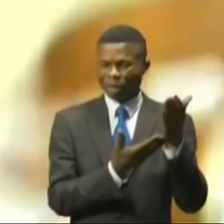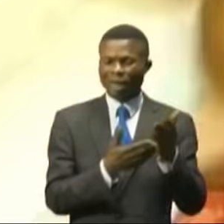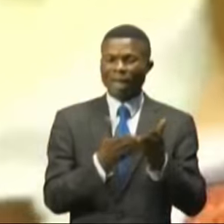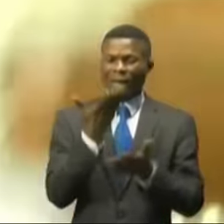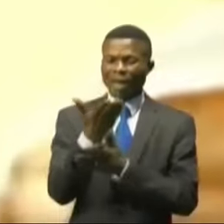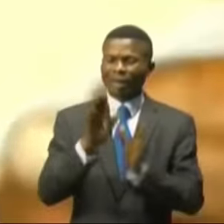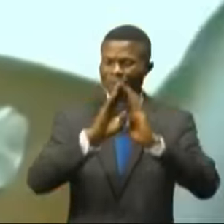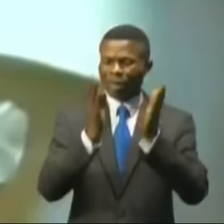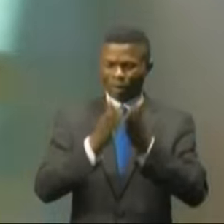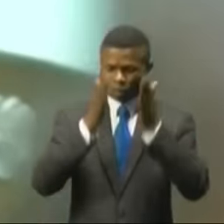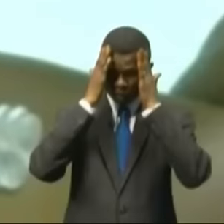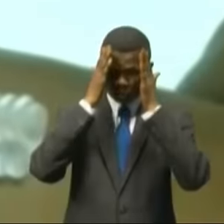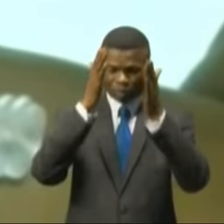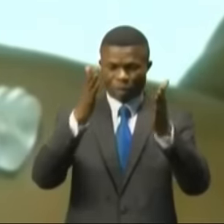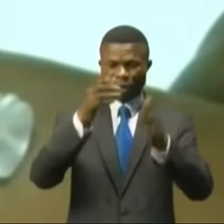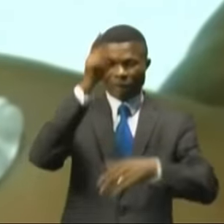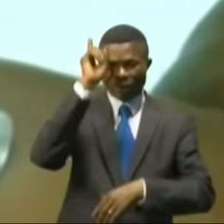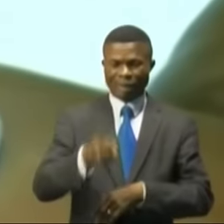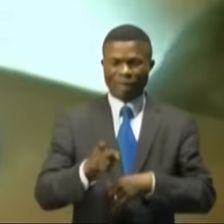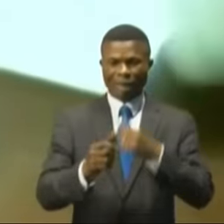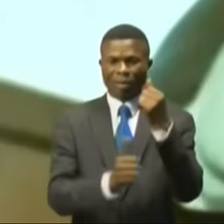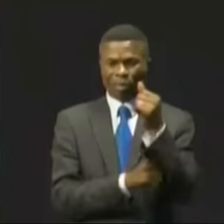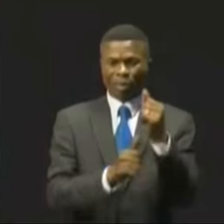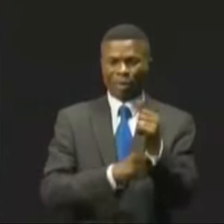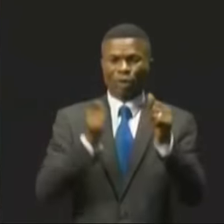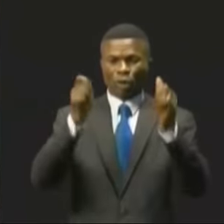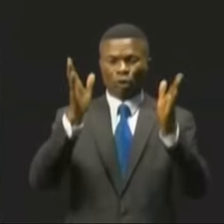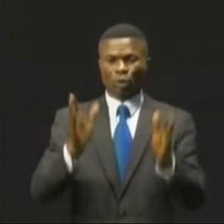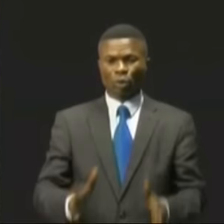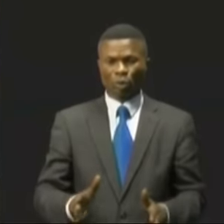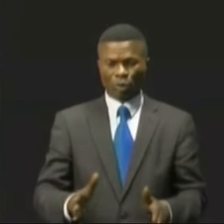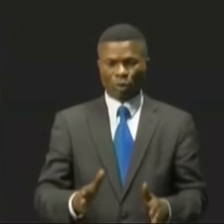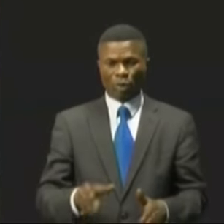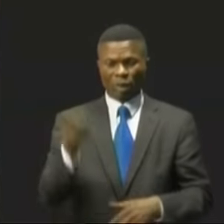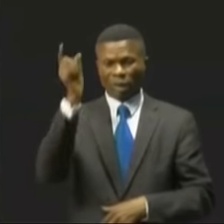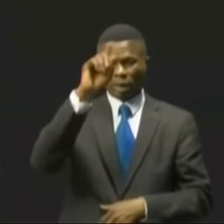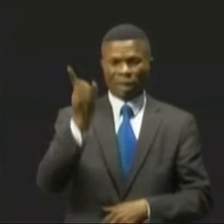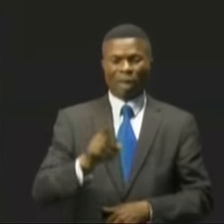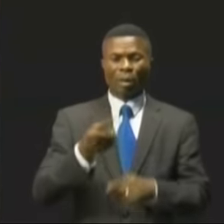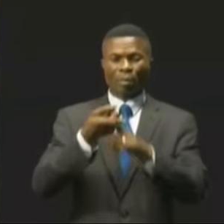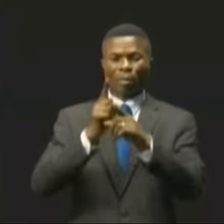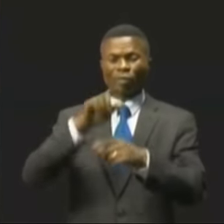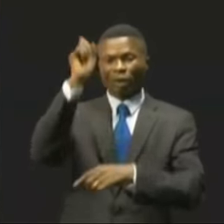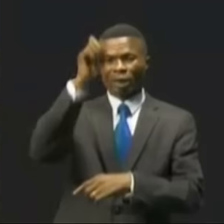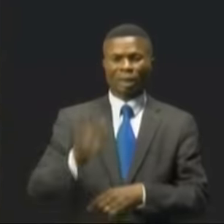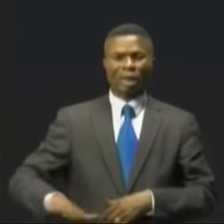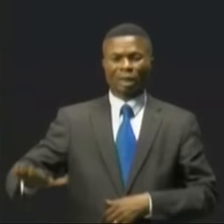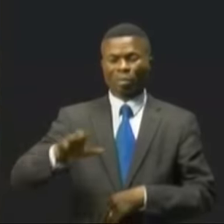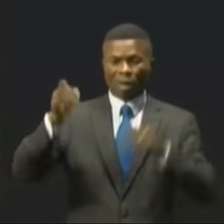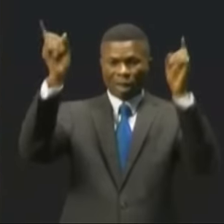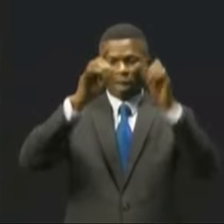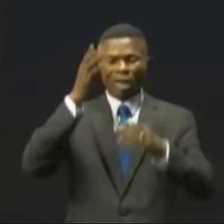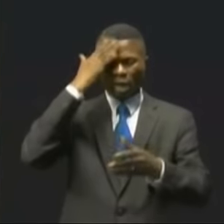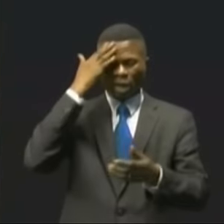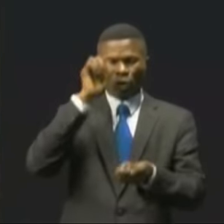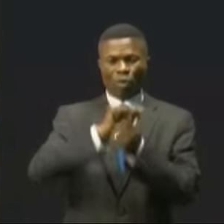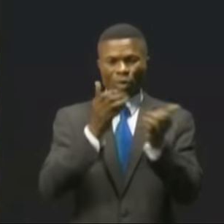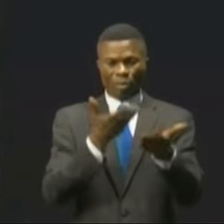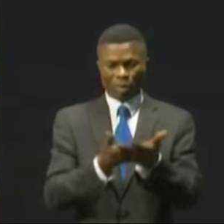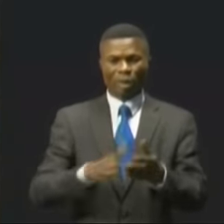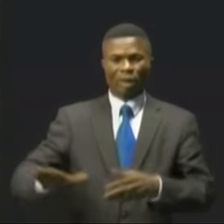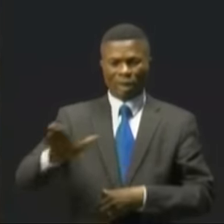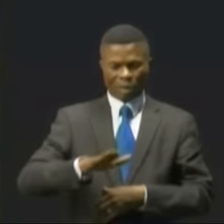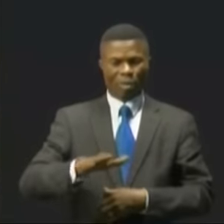l'attention d'une centaine de journalistes de près de 30 pays d'Afrique qui ont voulu s'enquérir de la situation de leurs